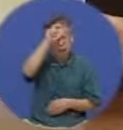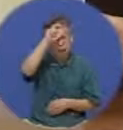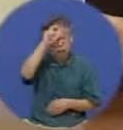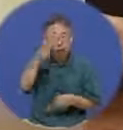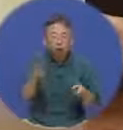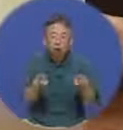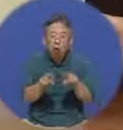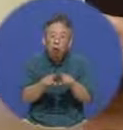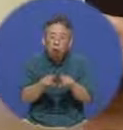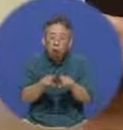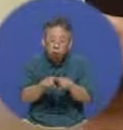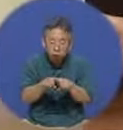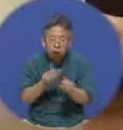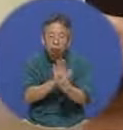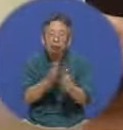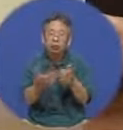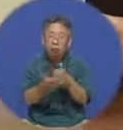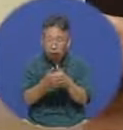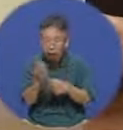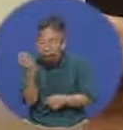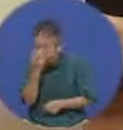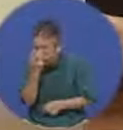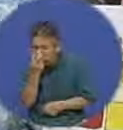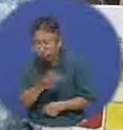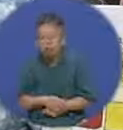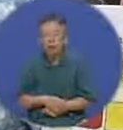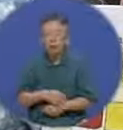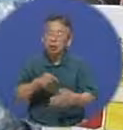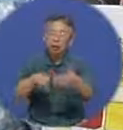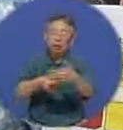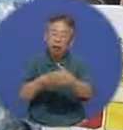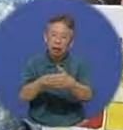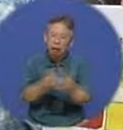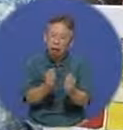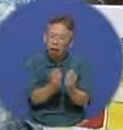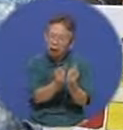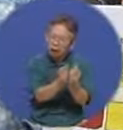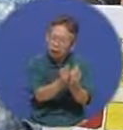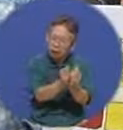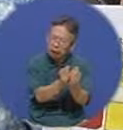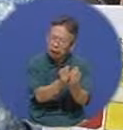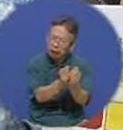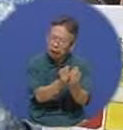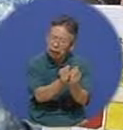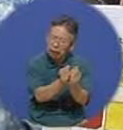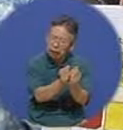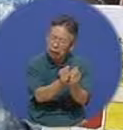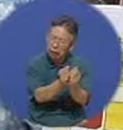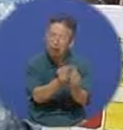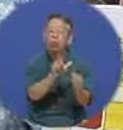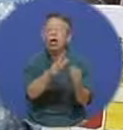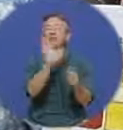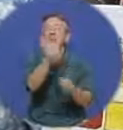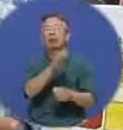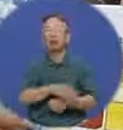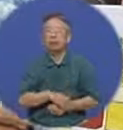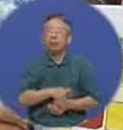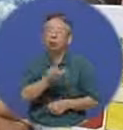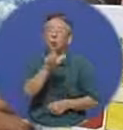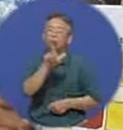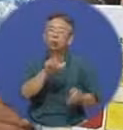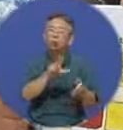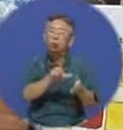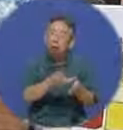をしていくんですね。で中にはね、その犯罪そのものであるという場合もあるんですね。でそういう時